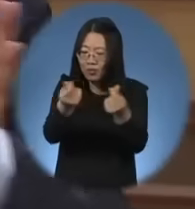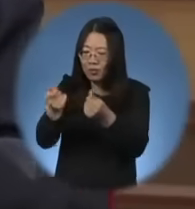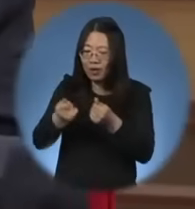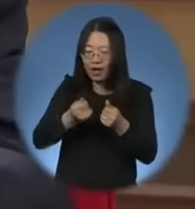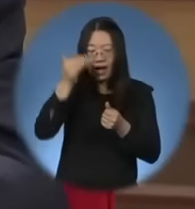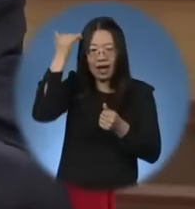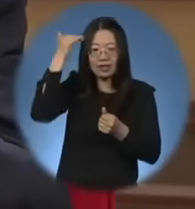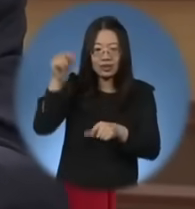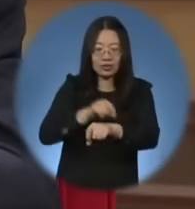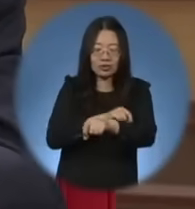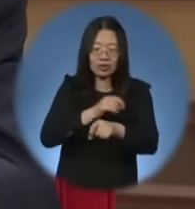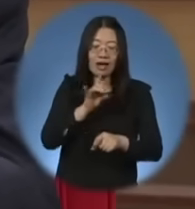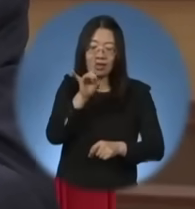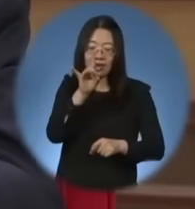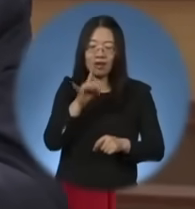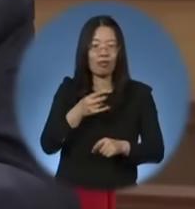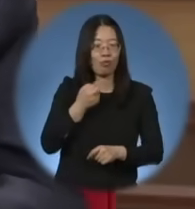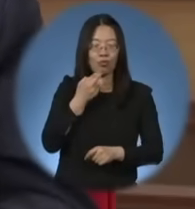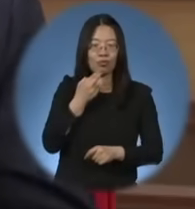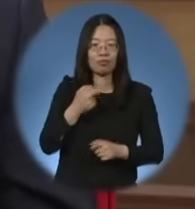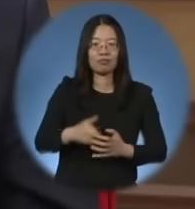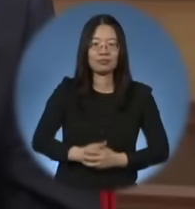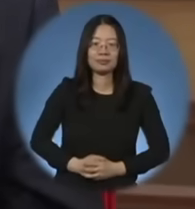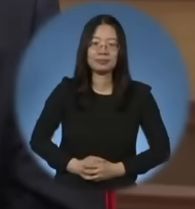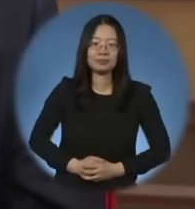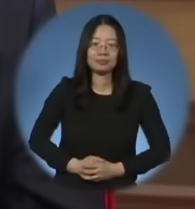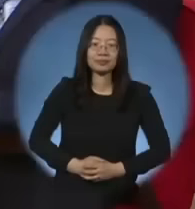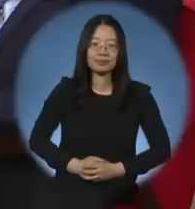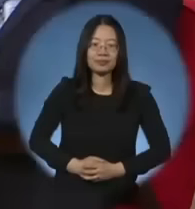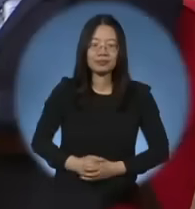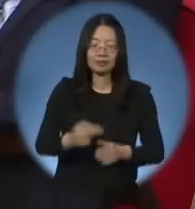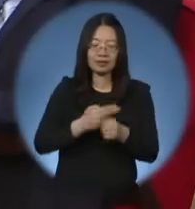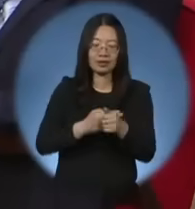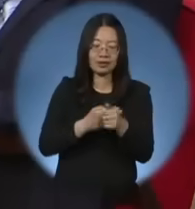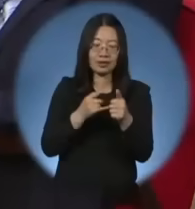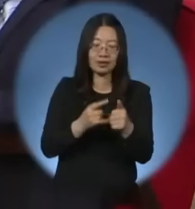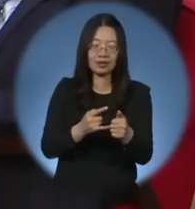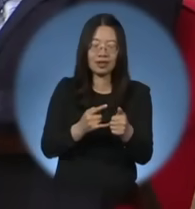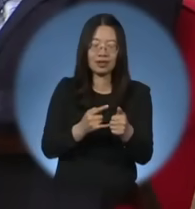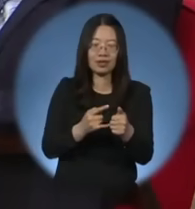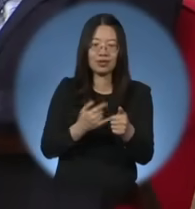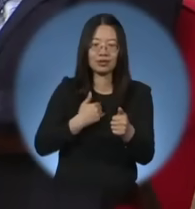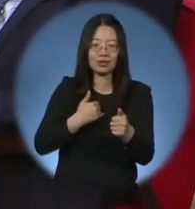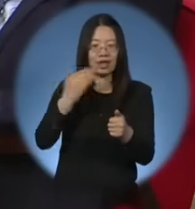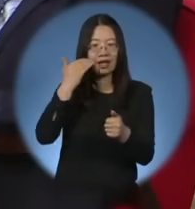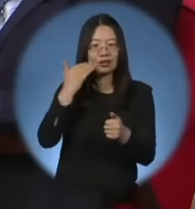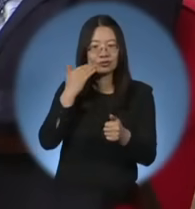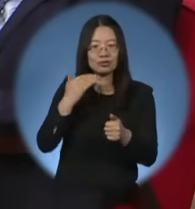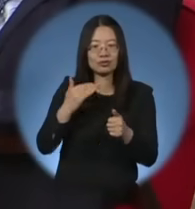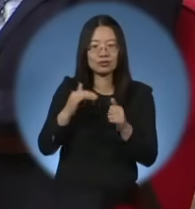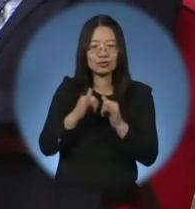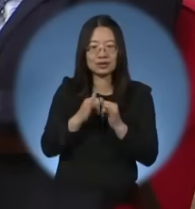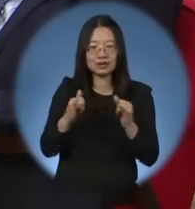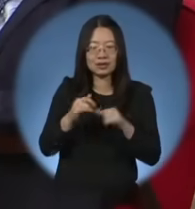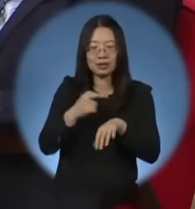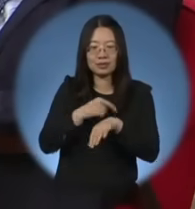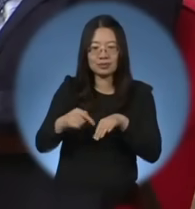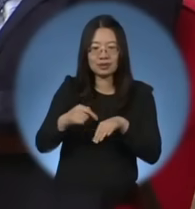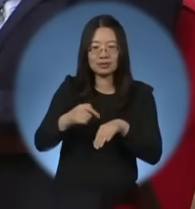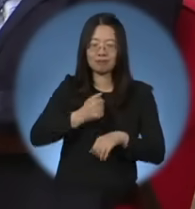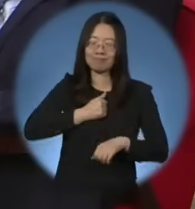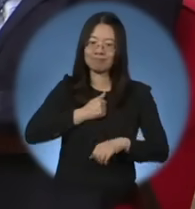거예요 한국에 특수 특수한 것이 없어요 하나도 참 교수님한테 아 우리 한국민의